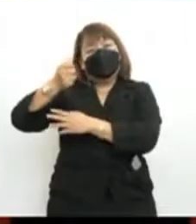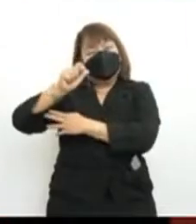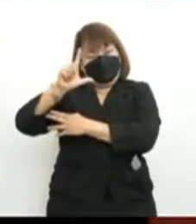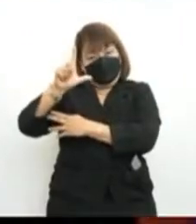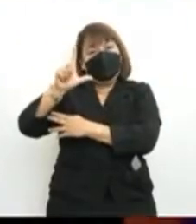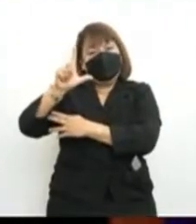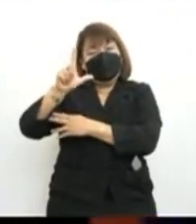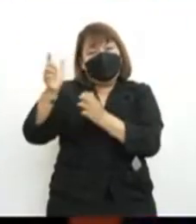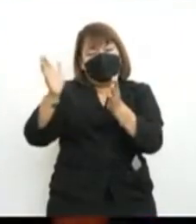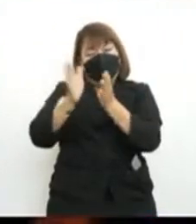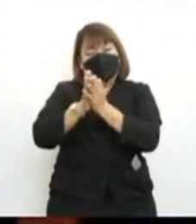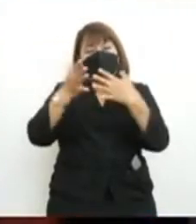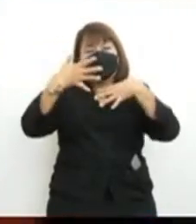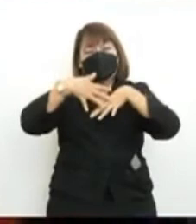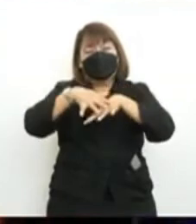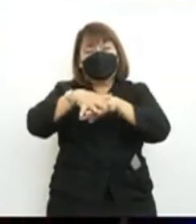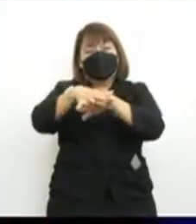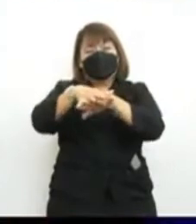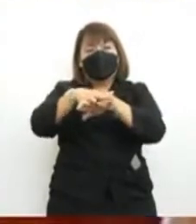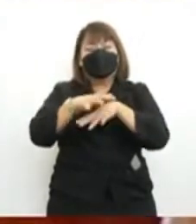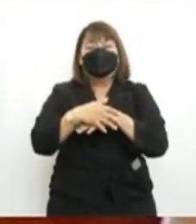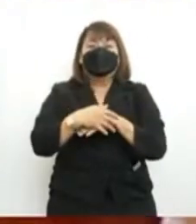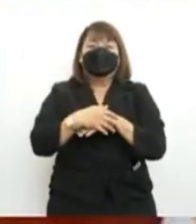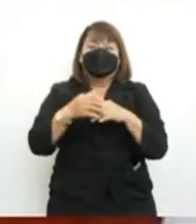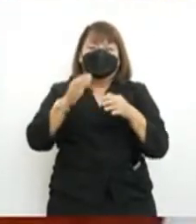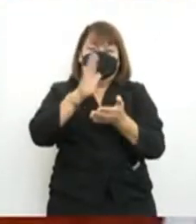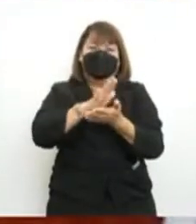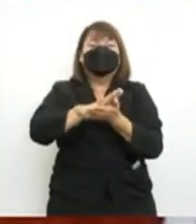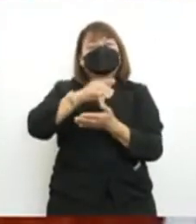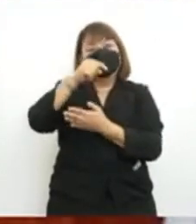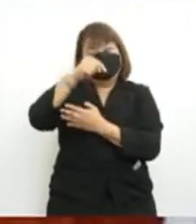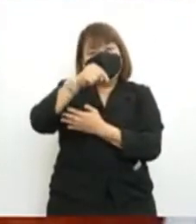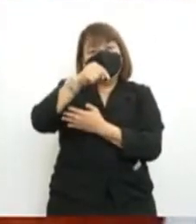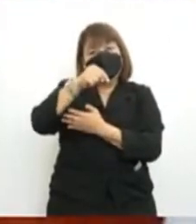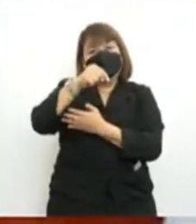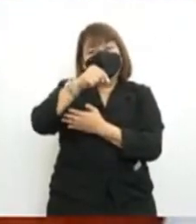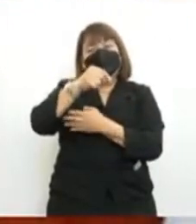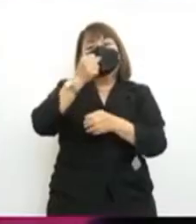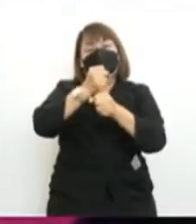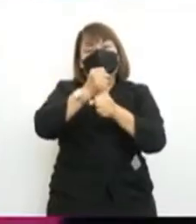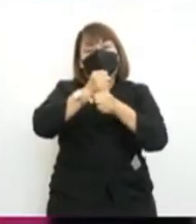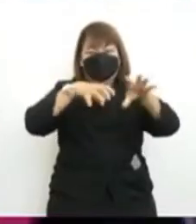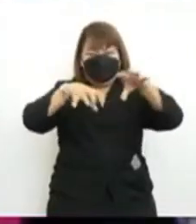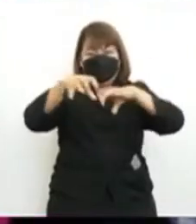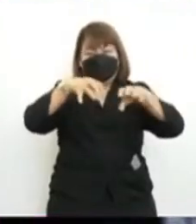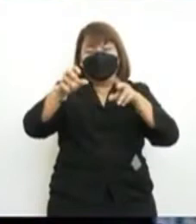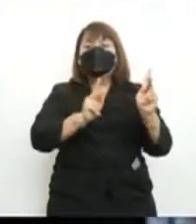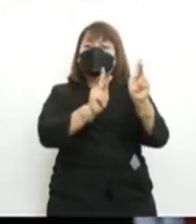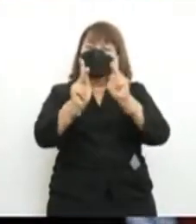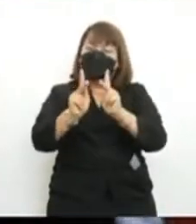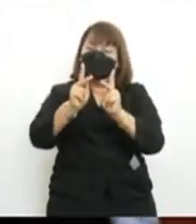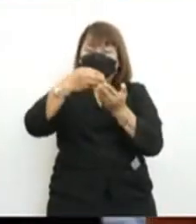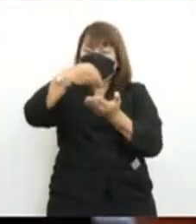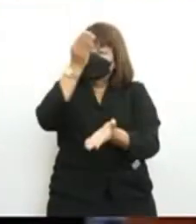ร่วมกับภาคีเครือข่ายนั้นโรงเรียนหาเซียววิทยาได้ดำเนินการจัดกิจกรรมการเรีย